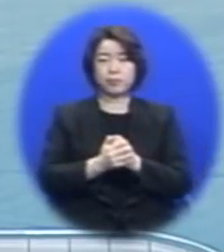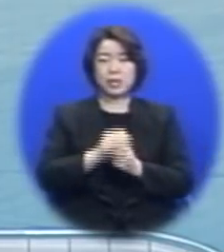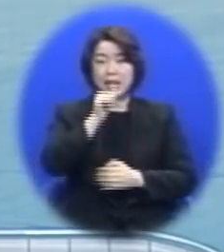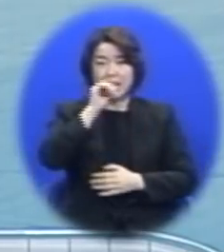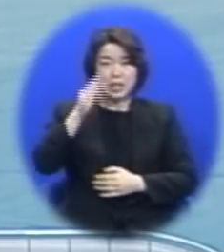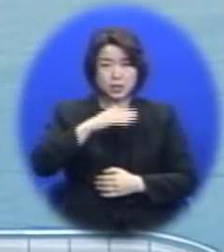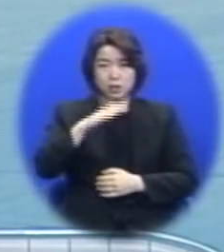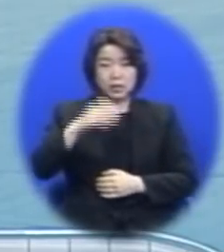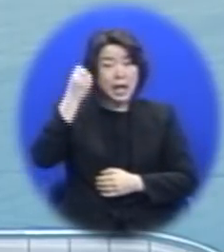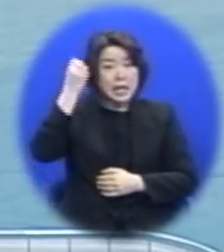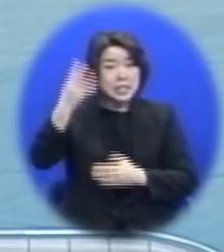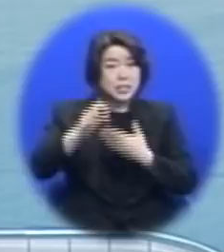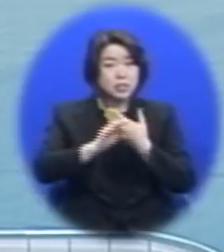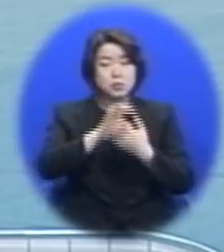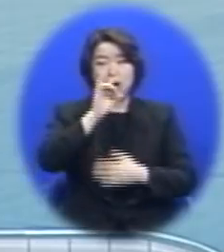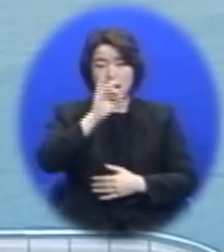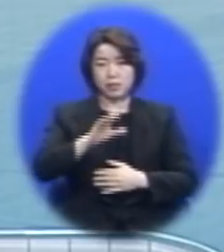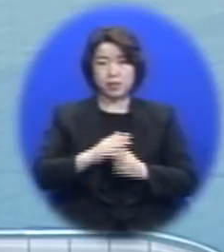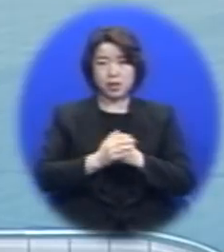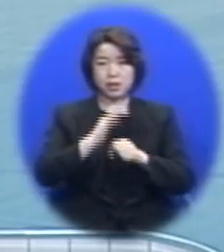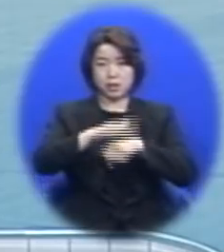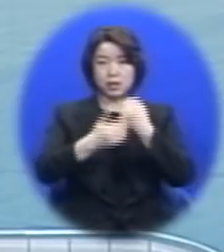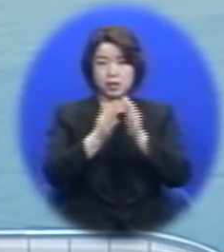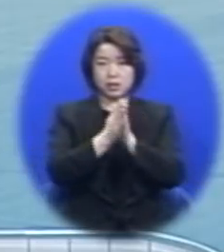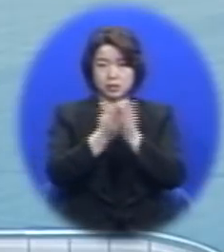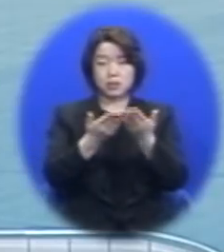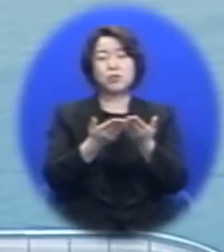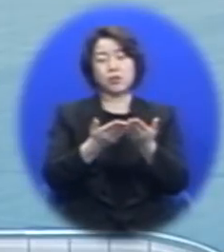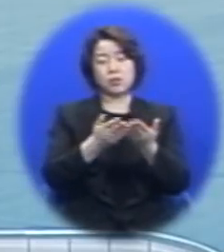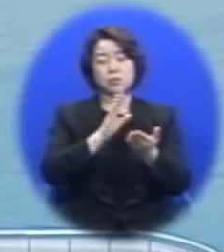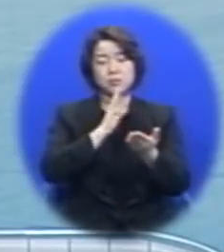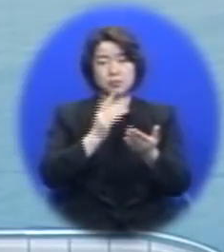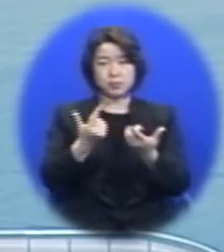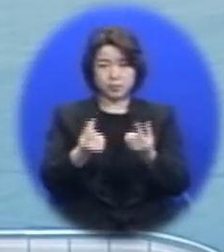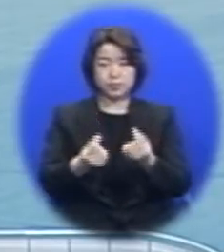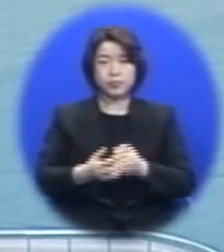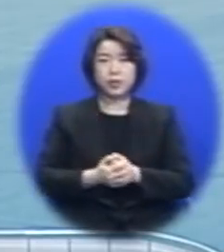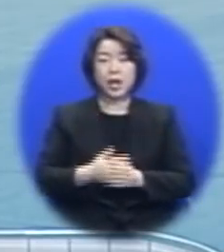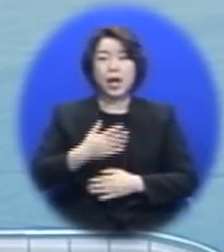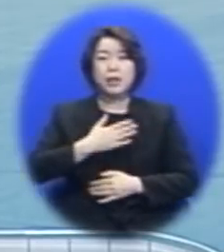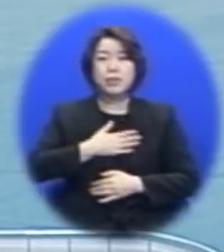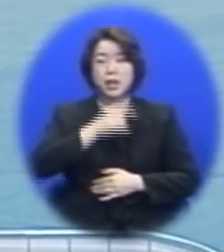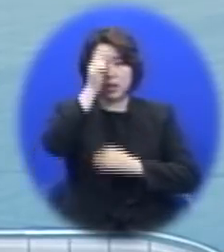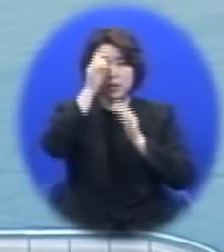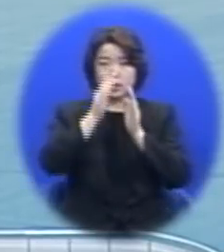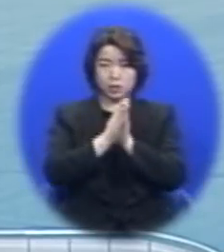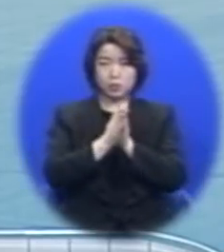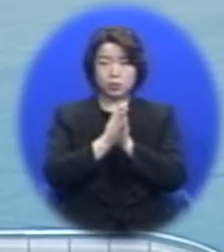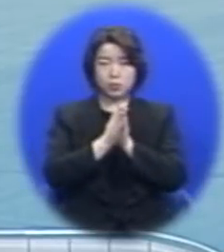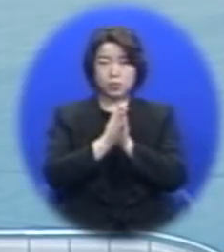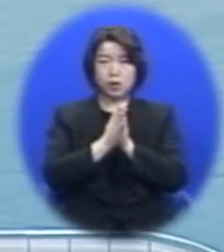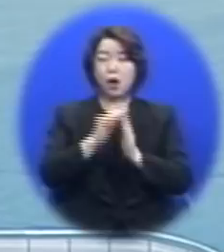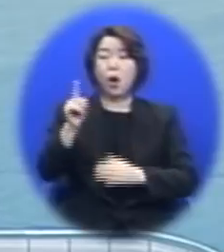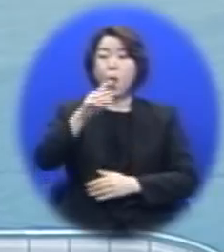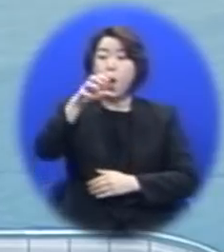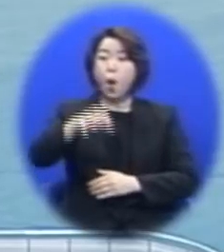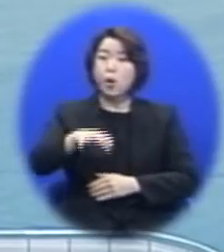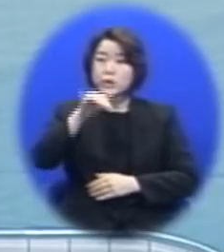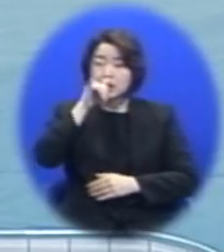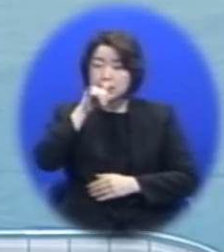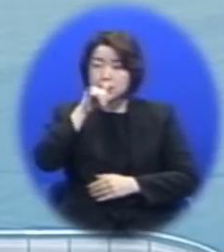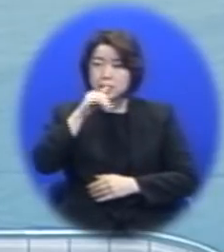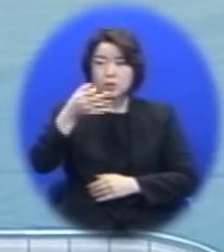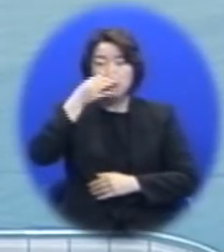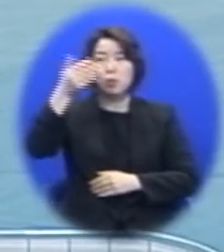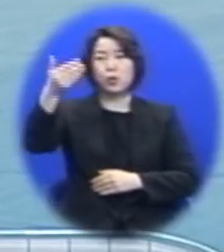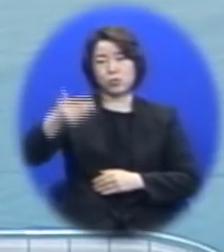절대로 잊으시면 안 되는 성경이어야 합니다. 내 기도가 어디에 있는지를